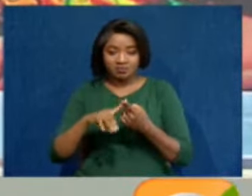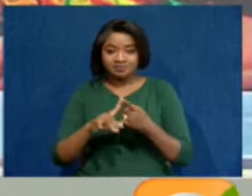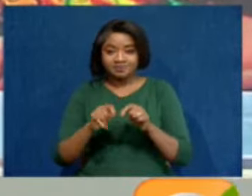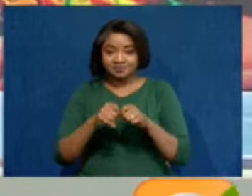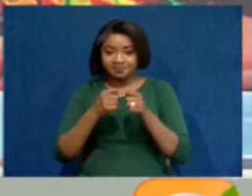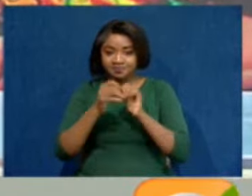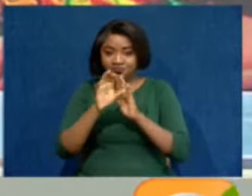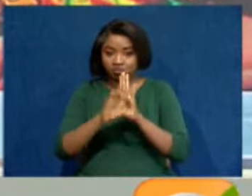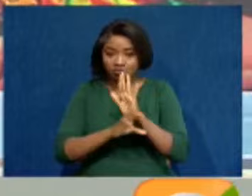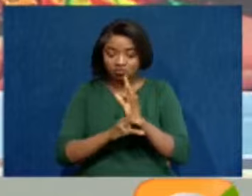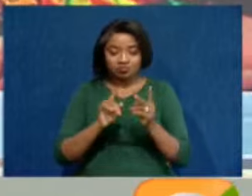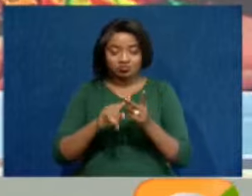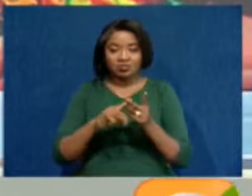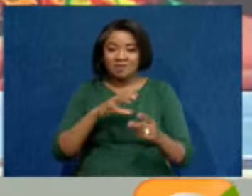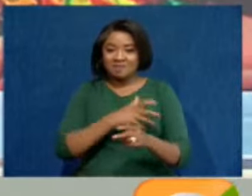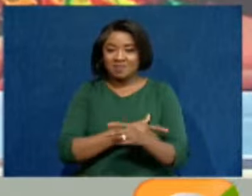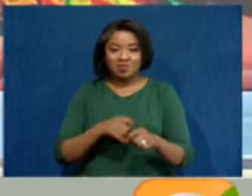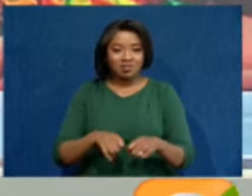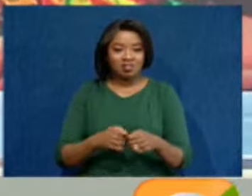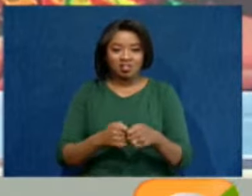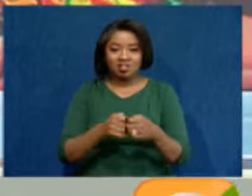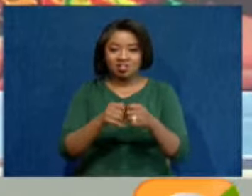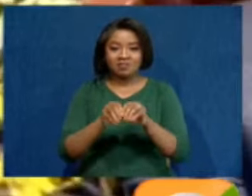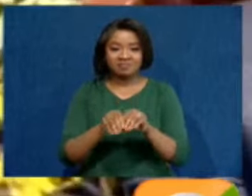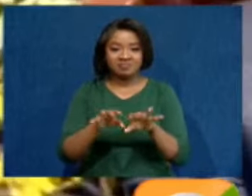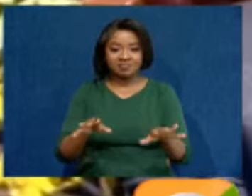katiba na utumizi mbaya wa ofisi.